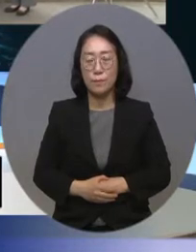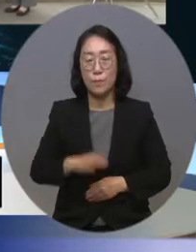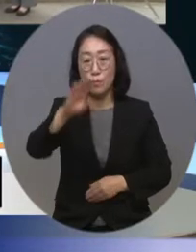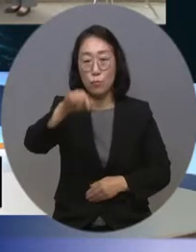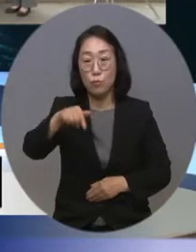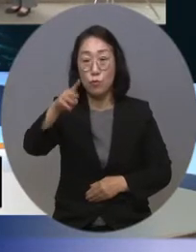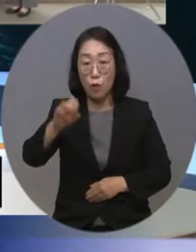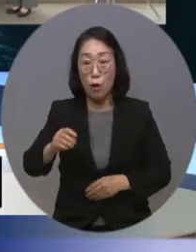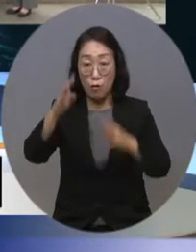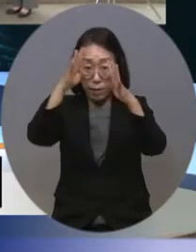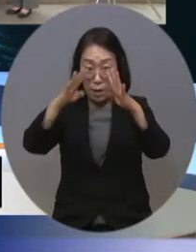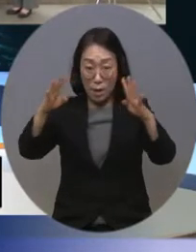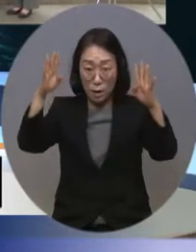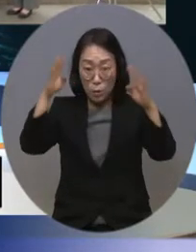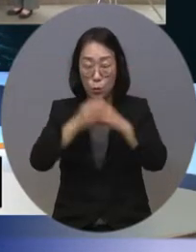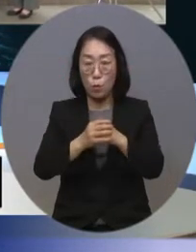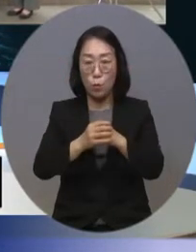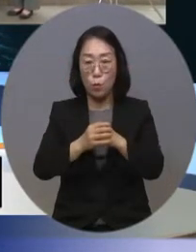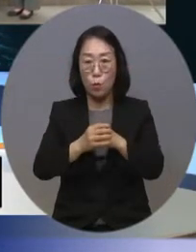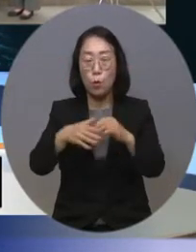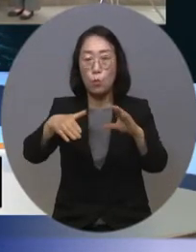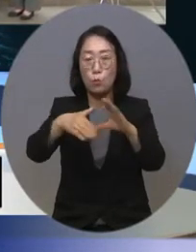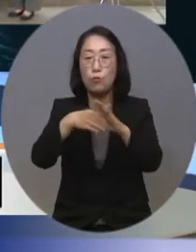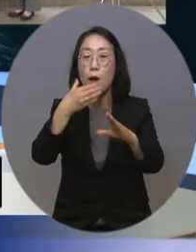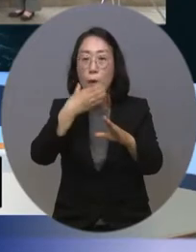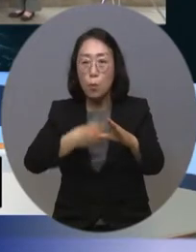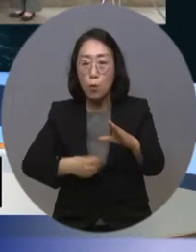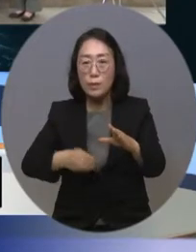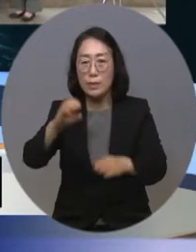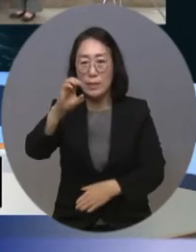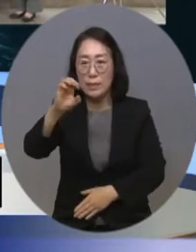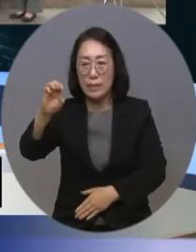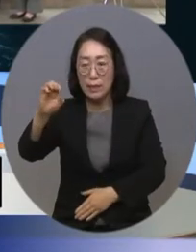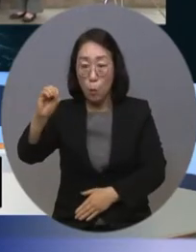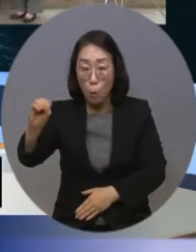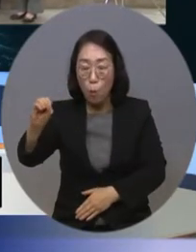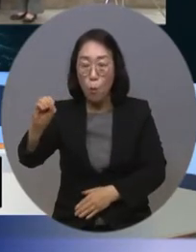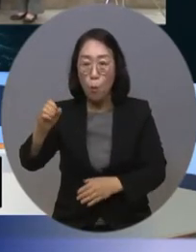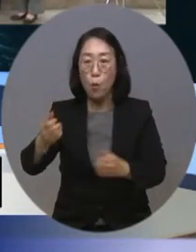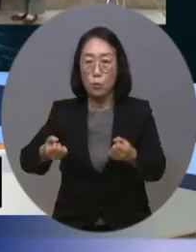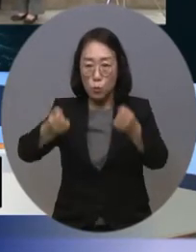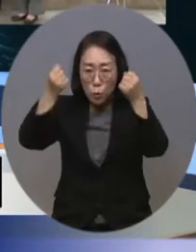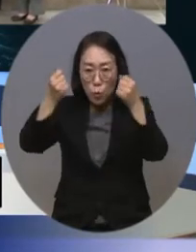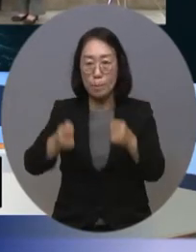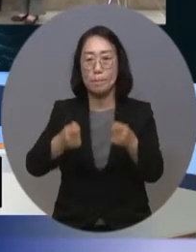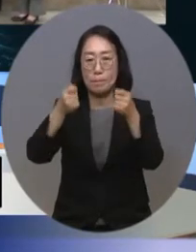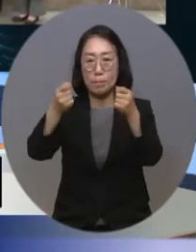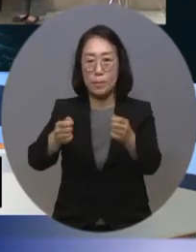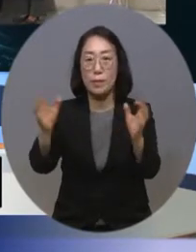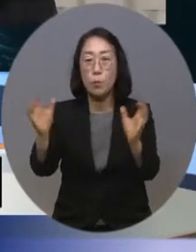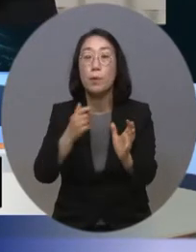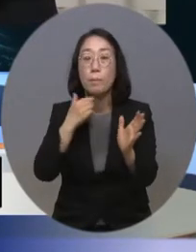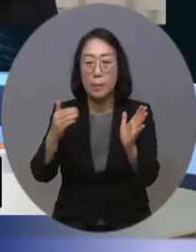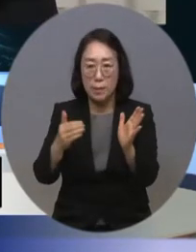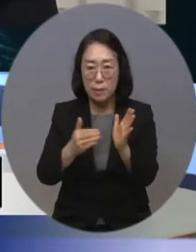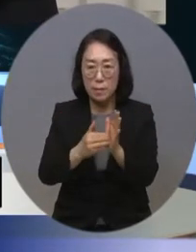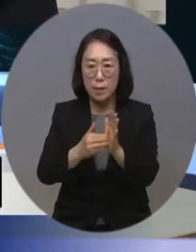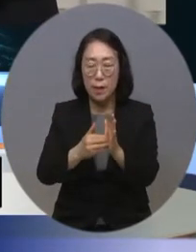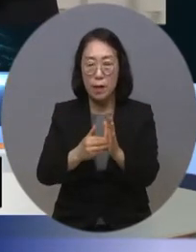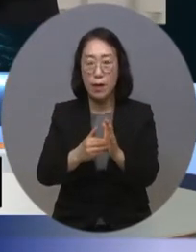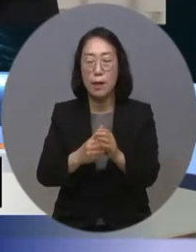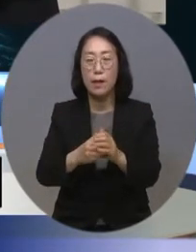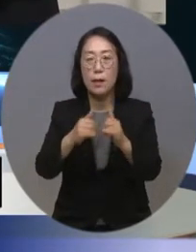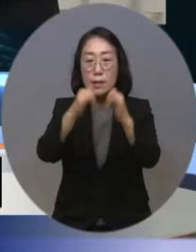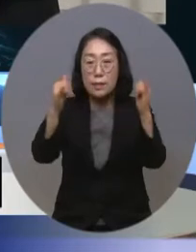국립부경대학교가 문화복지 CEO 과정 수료식을 가졌습니다. 사회적 약자와 장애인 인식 개선 등 여러